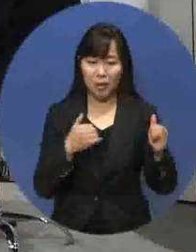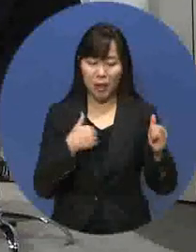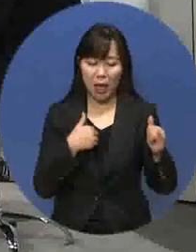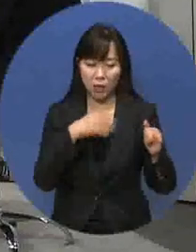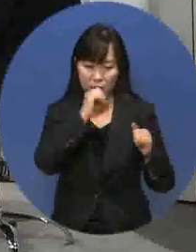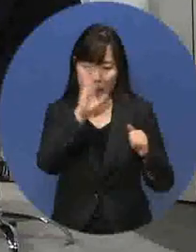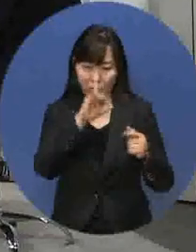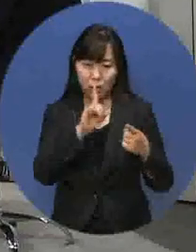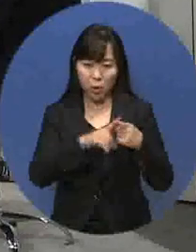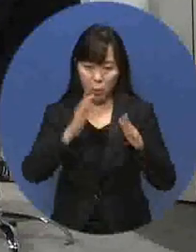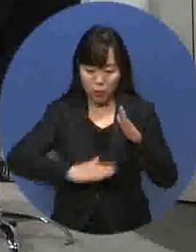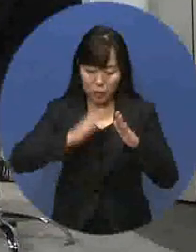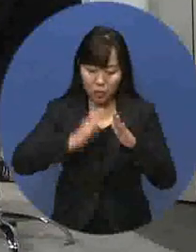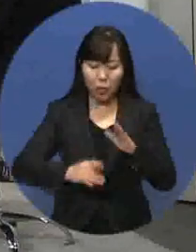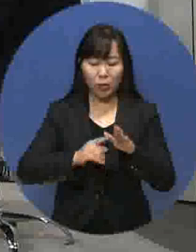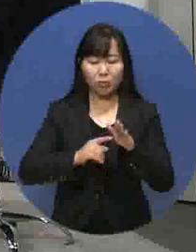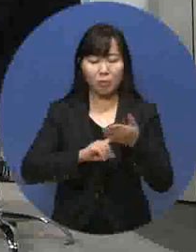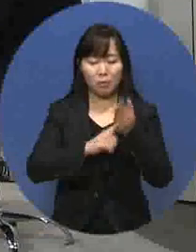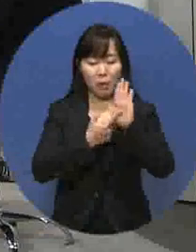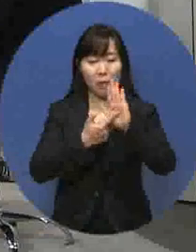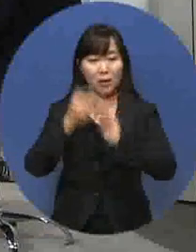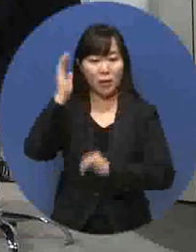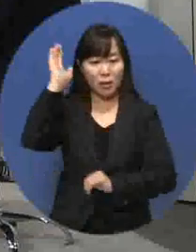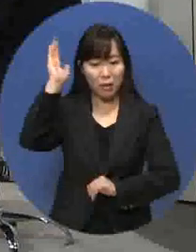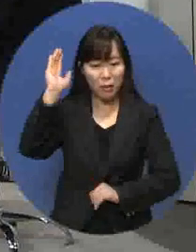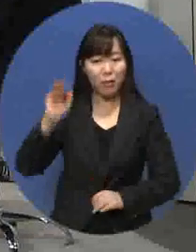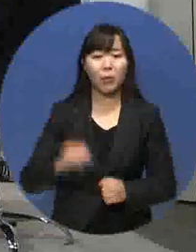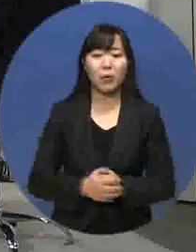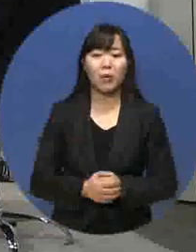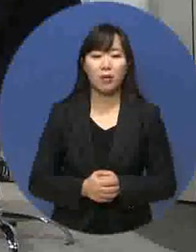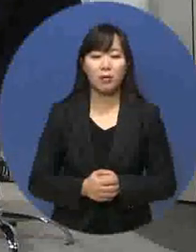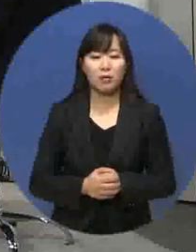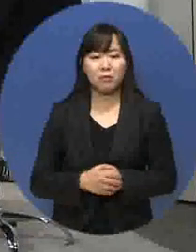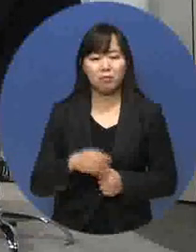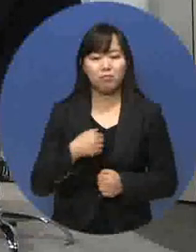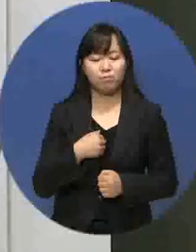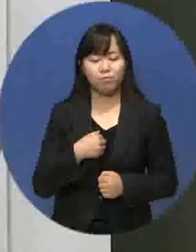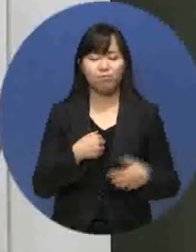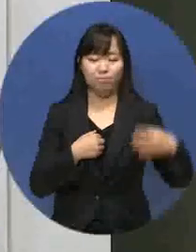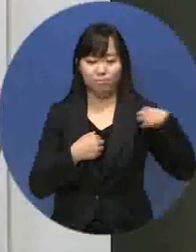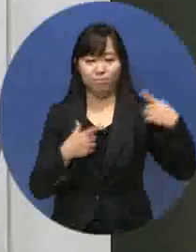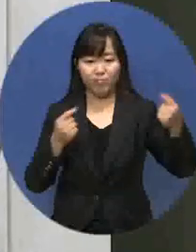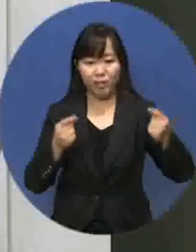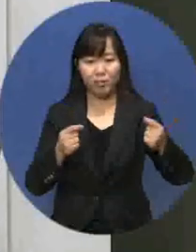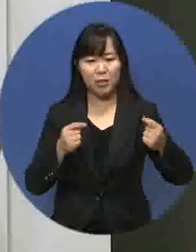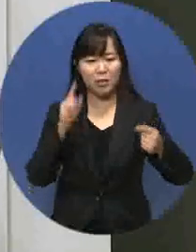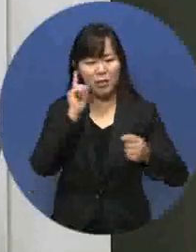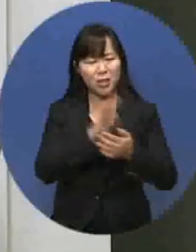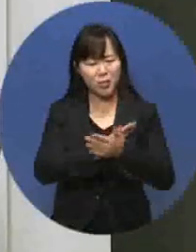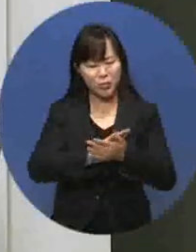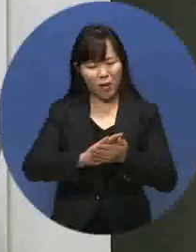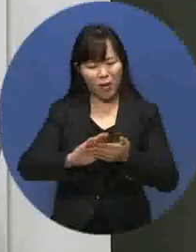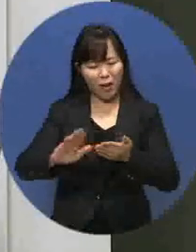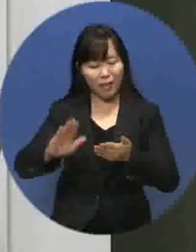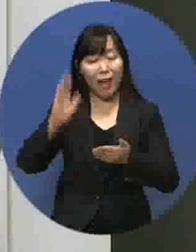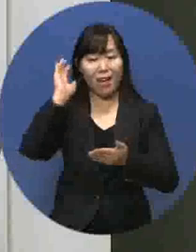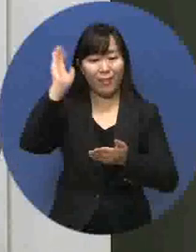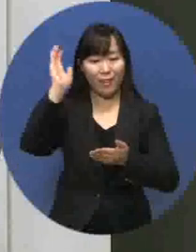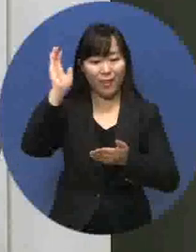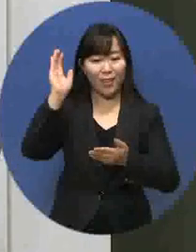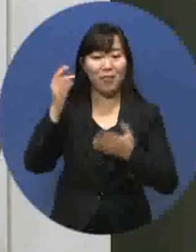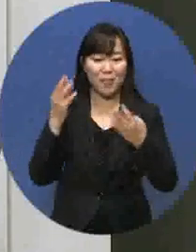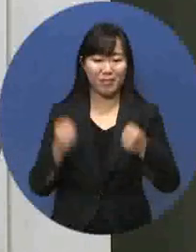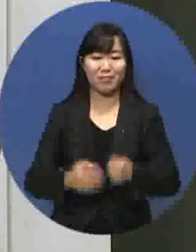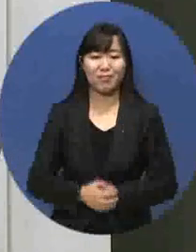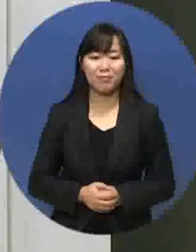아예 공개적으로 발설을 하고 그걸 감수하면은 굉장히 홀가분하다 이런 얘기를 많이